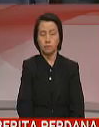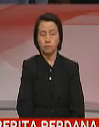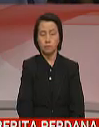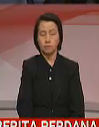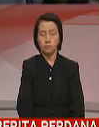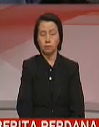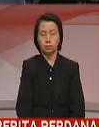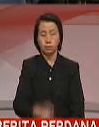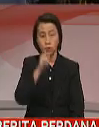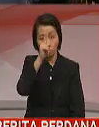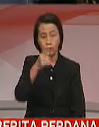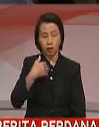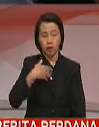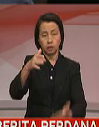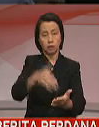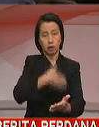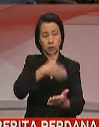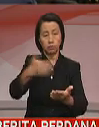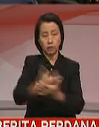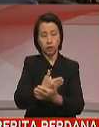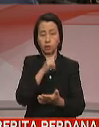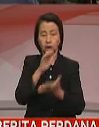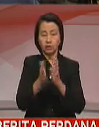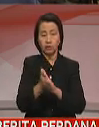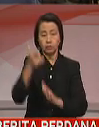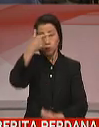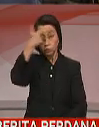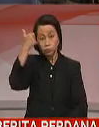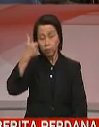Sepatutnya Sarah keluar dengan single baru tapi tak jadi sebab PKP hari itu.